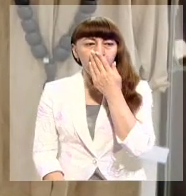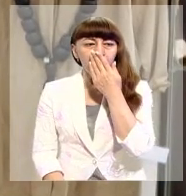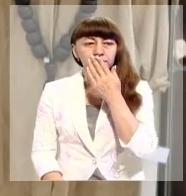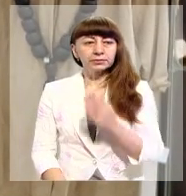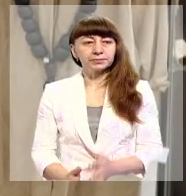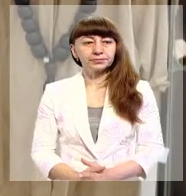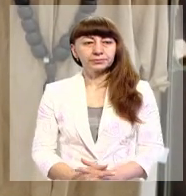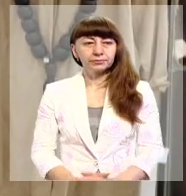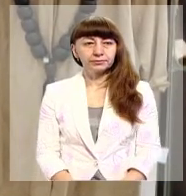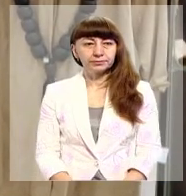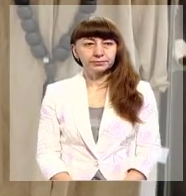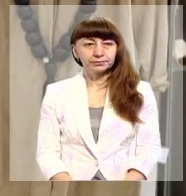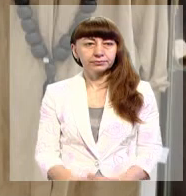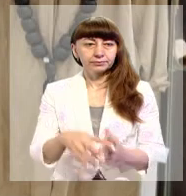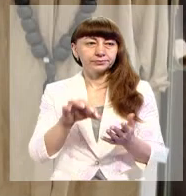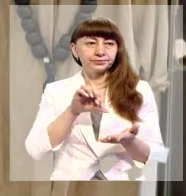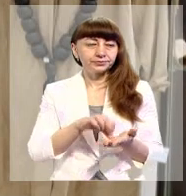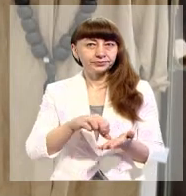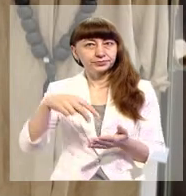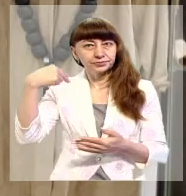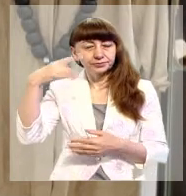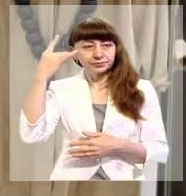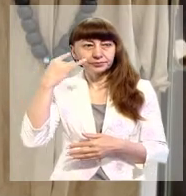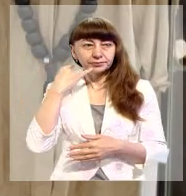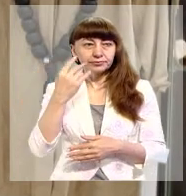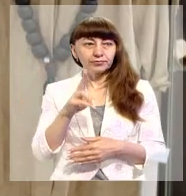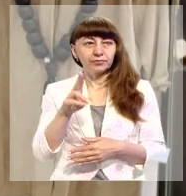Тоқаев сөйлеген сөзі бар.